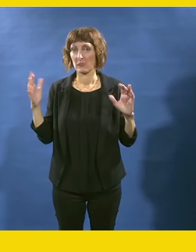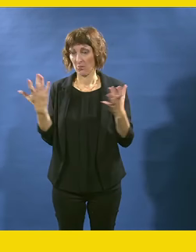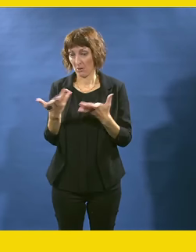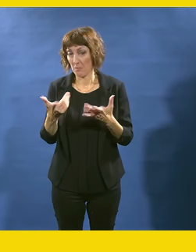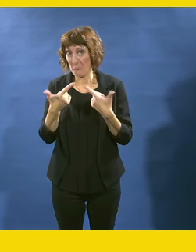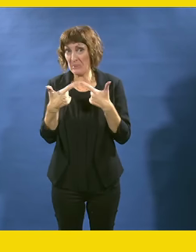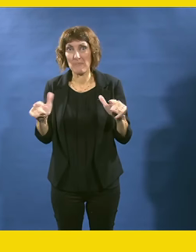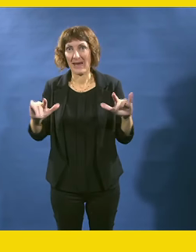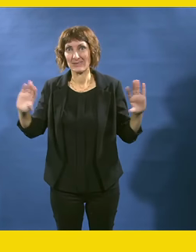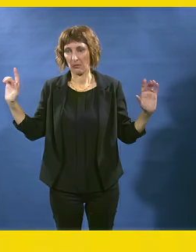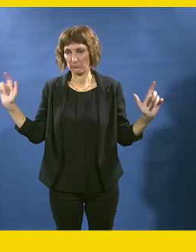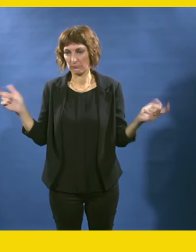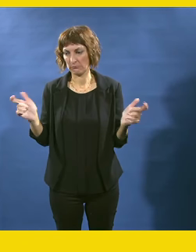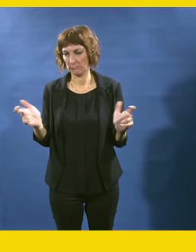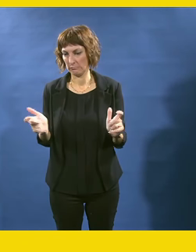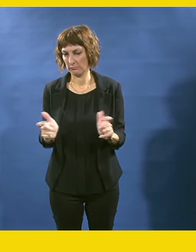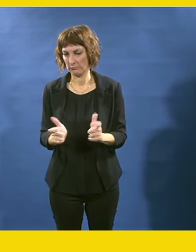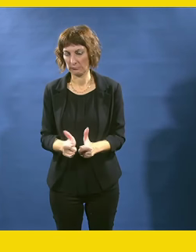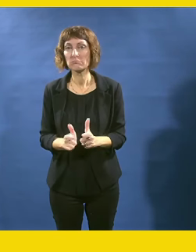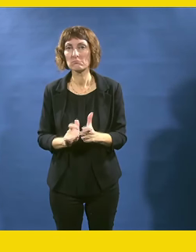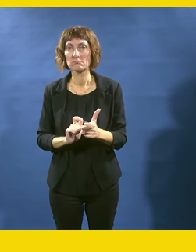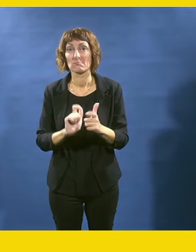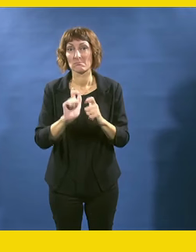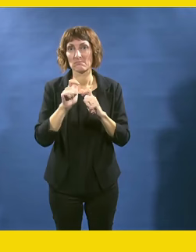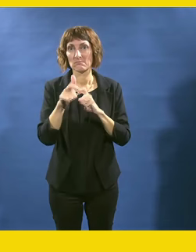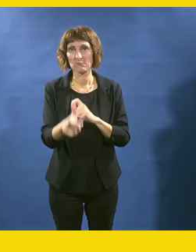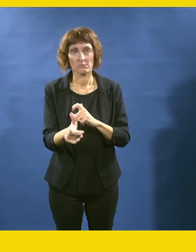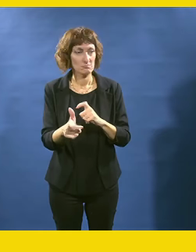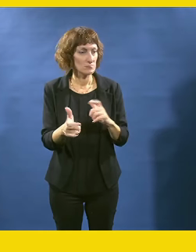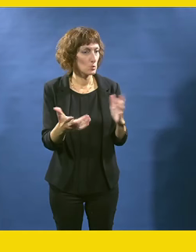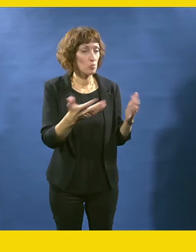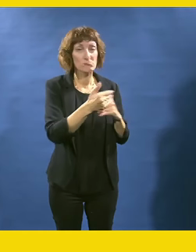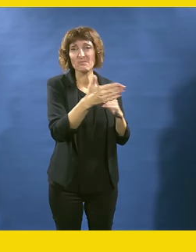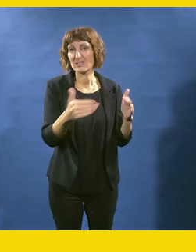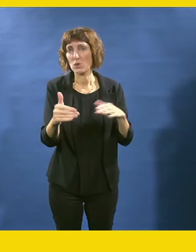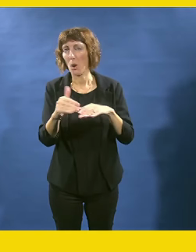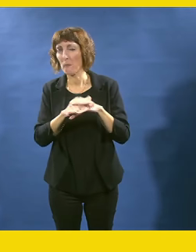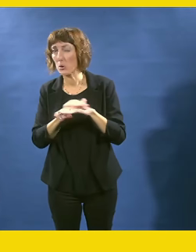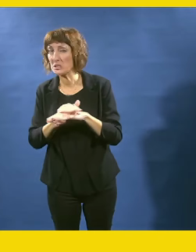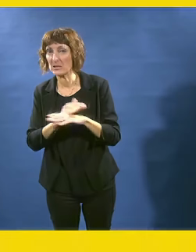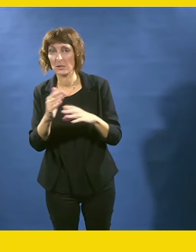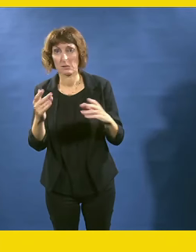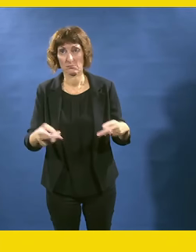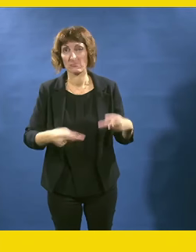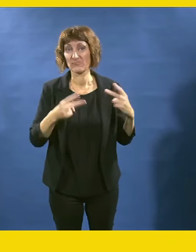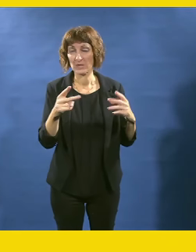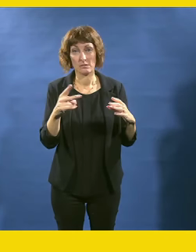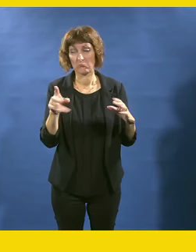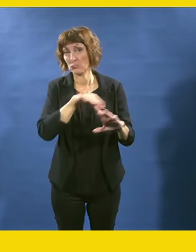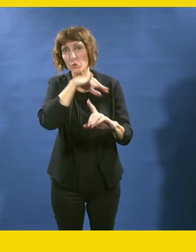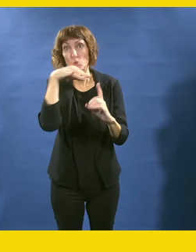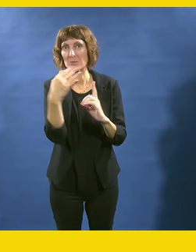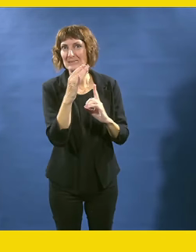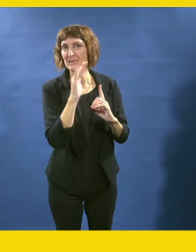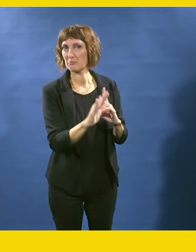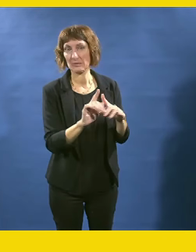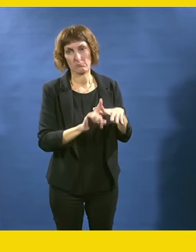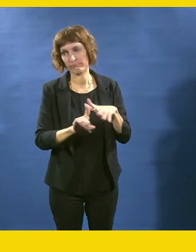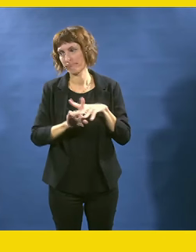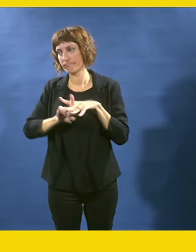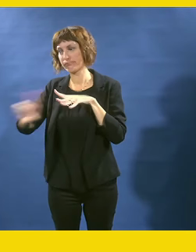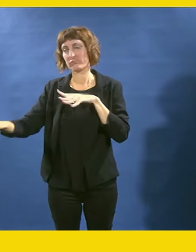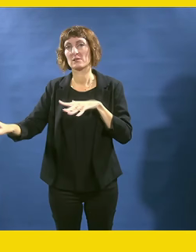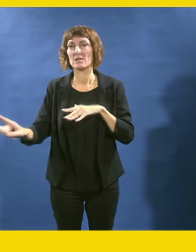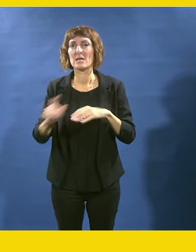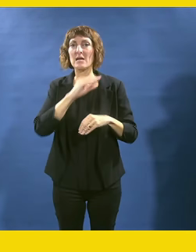aus verschiedenen Teilen der Gesellschaft und Politik. Die Welt schweigt mit offenen Augen und es ist eine Schande.